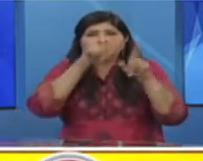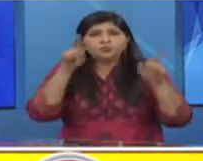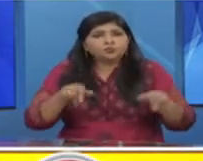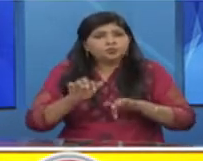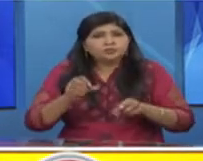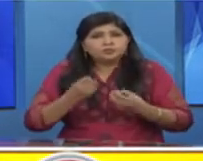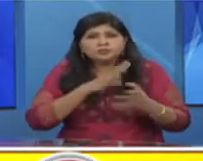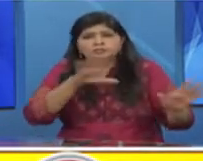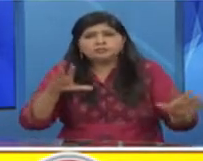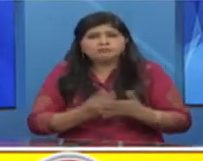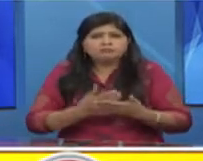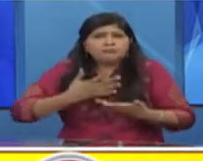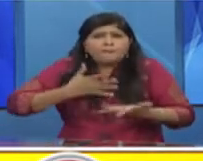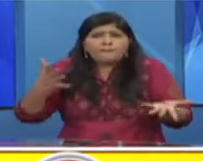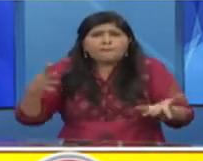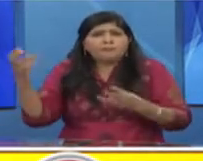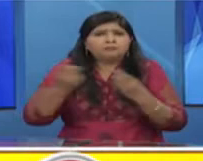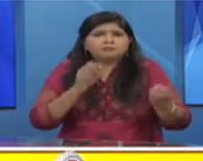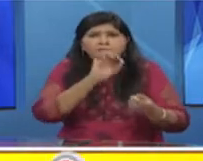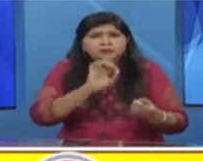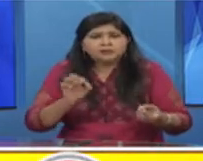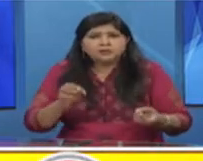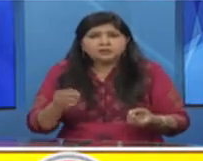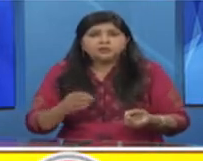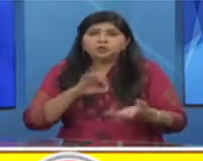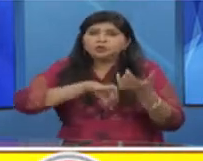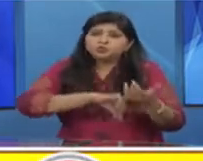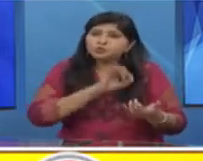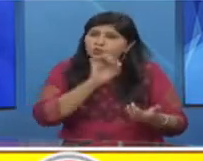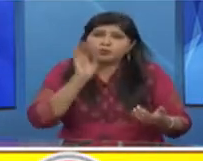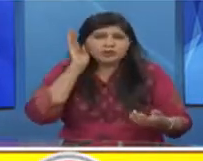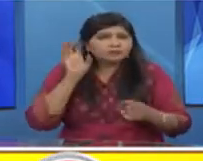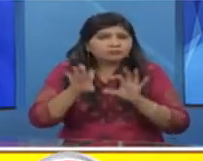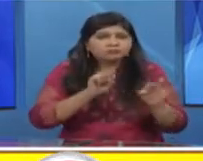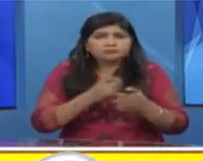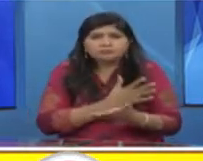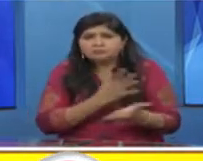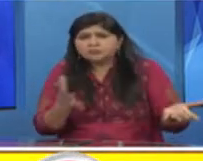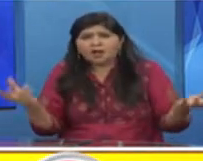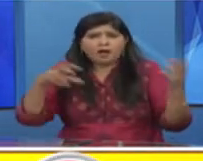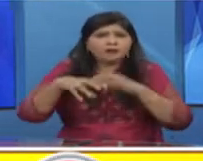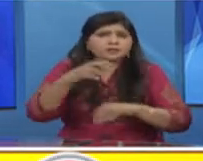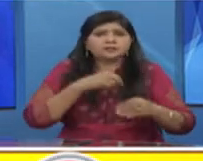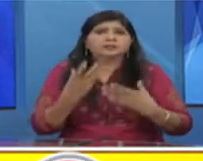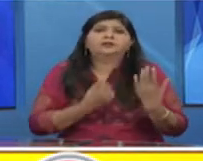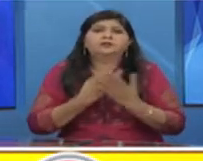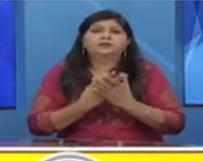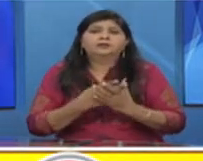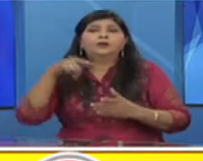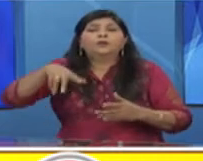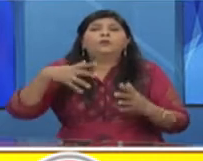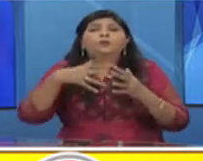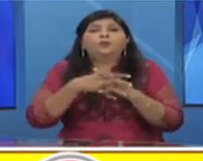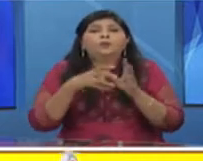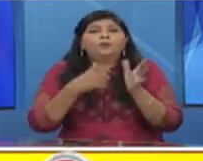पर अनगिनत इंस्पिरेशनल स्टोरीज का अंबार लग गया। वारंगल